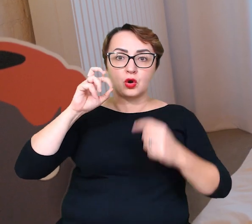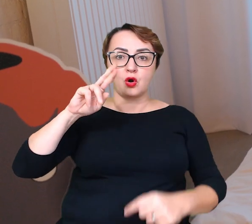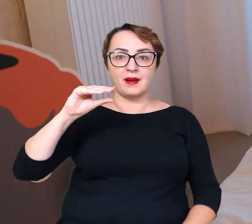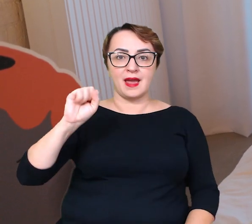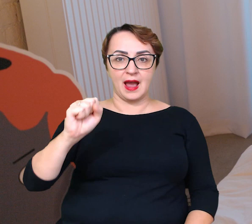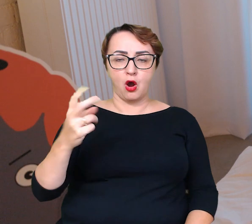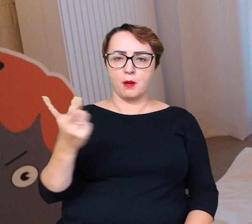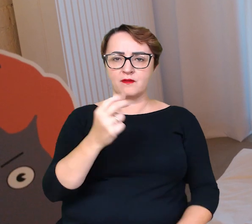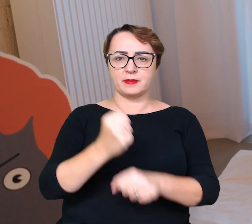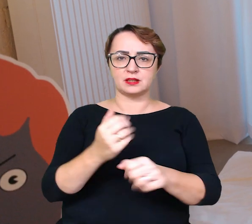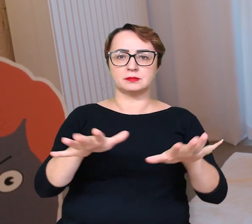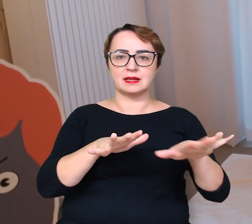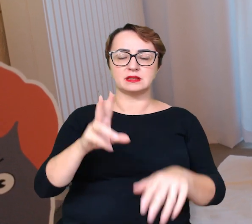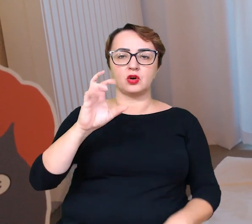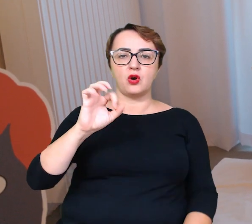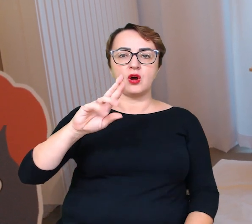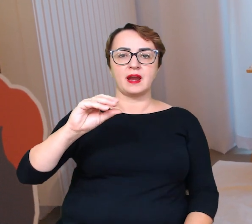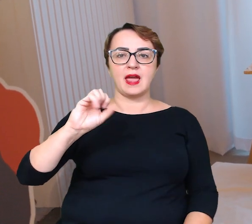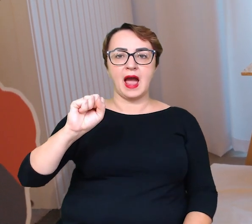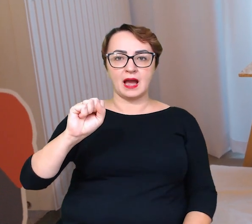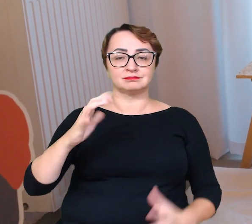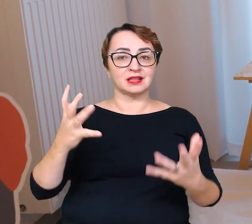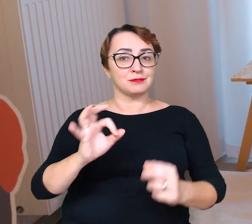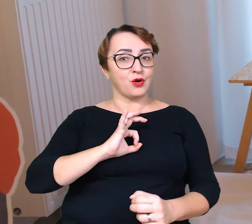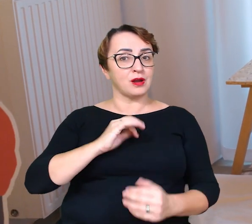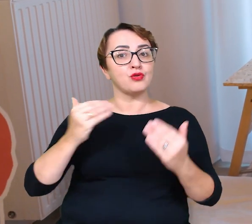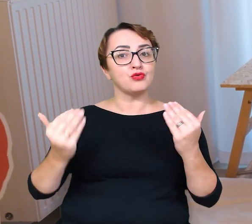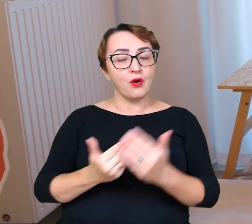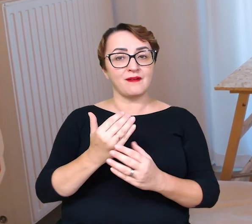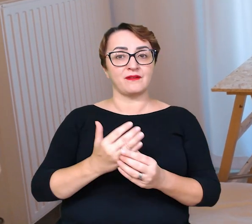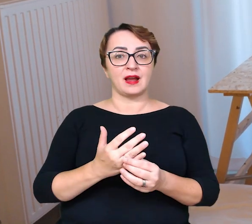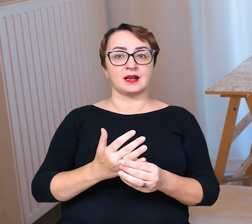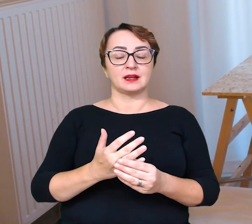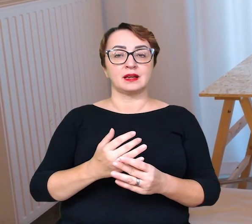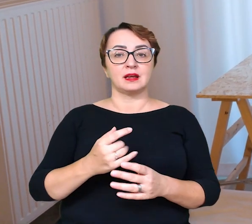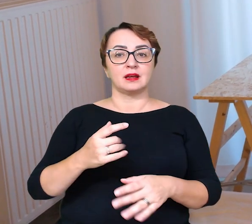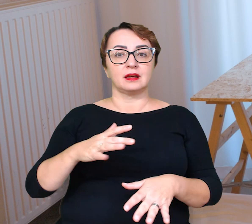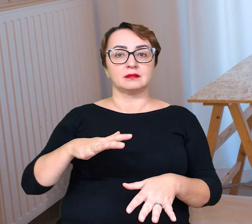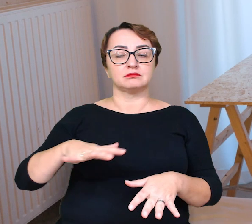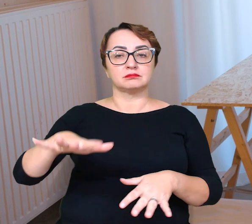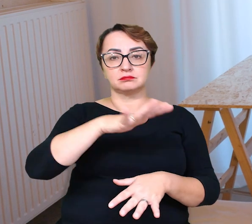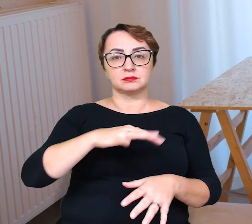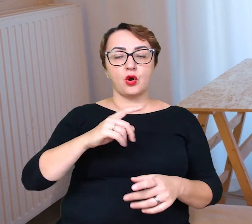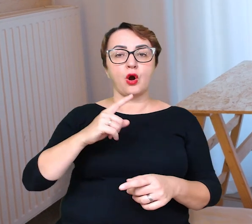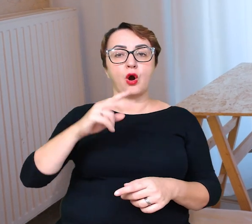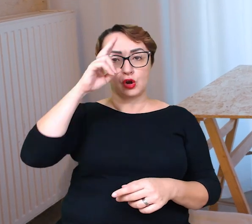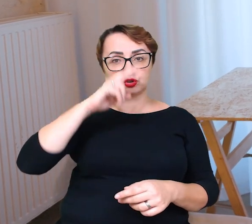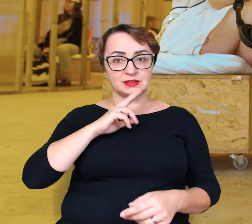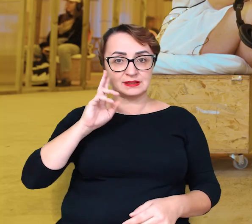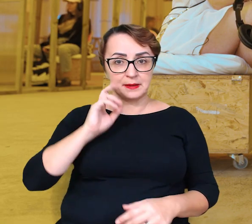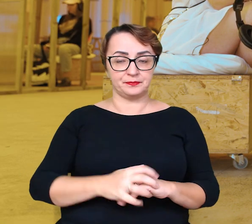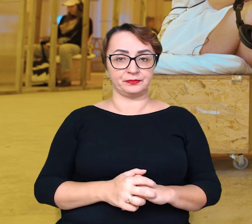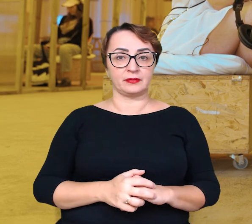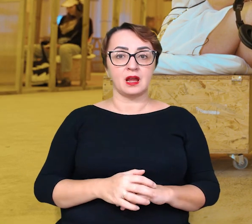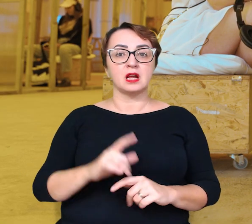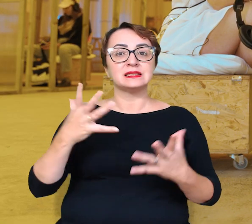i gdzie znalazły swoją nową ojczyznę. W swoim takim wieloletnim projekcie założyły fikcyjne miasteczko położone